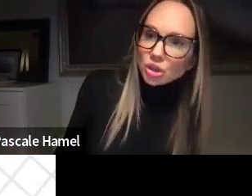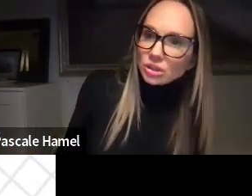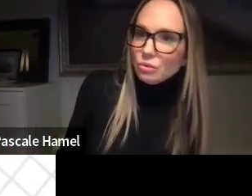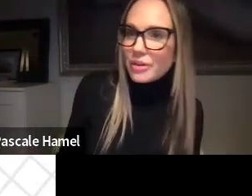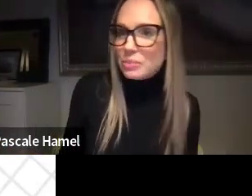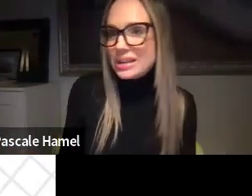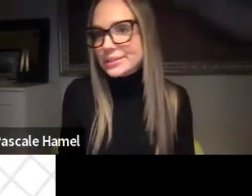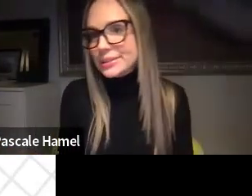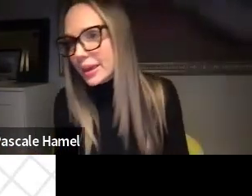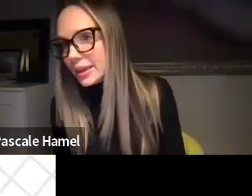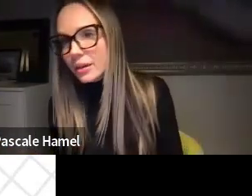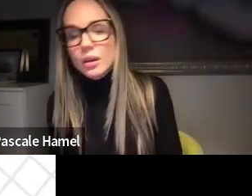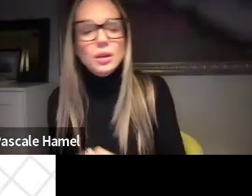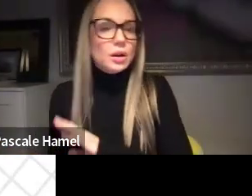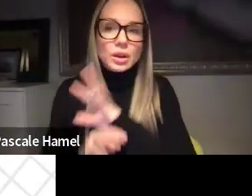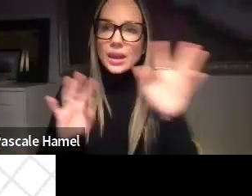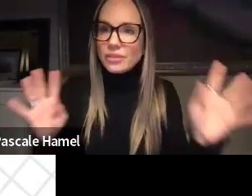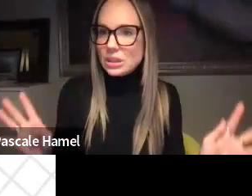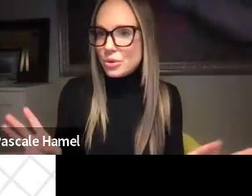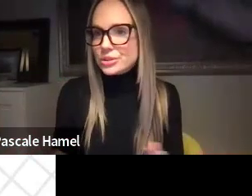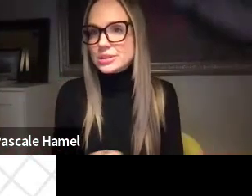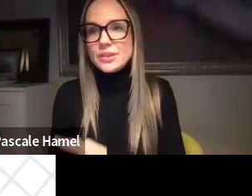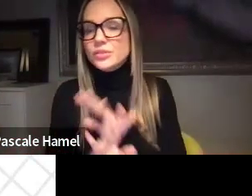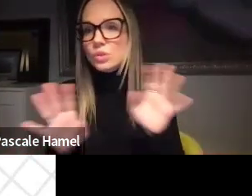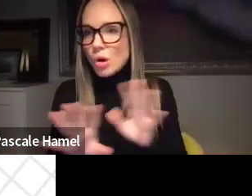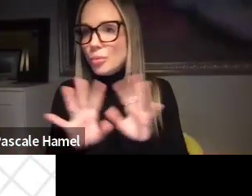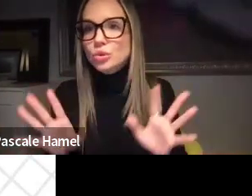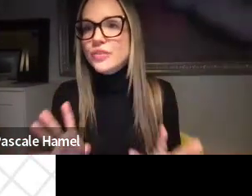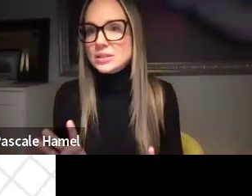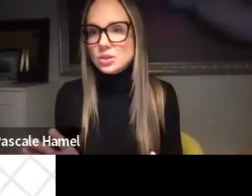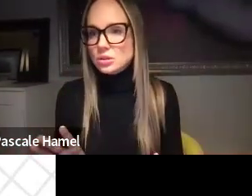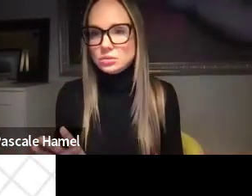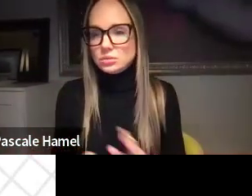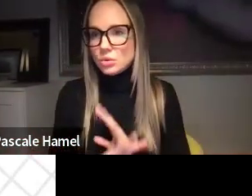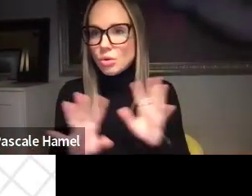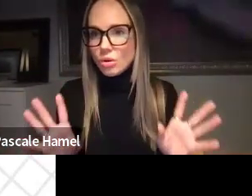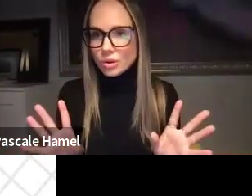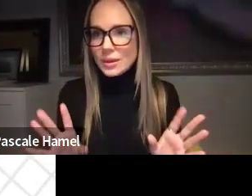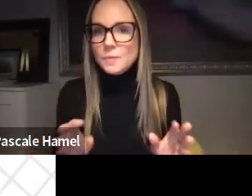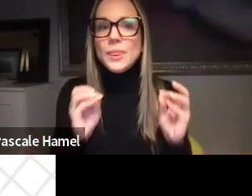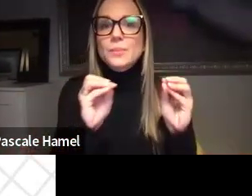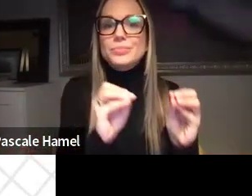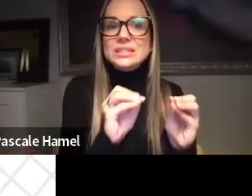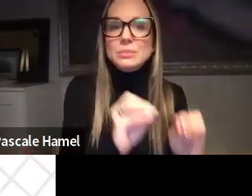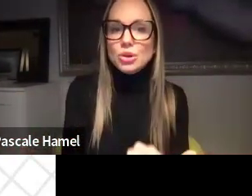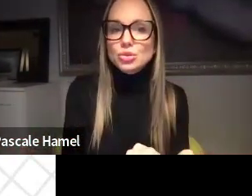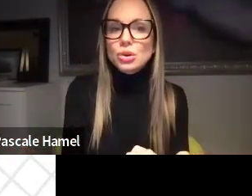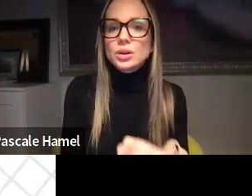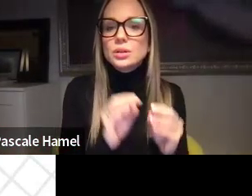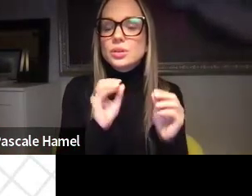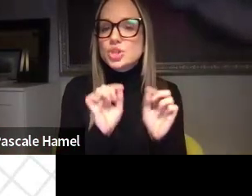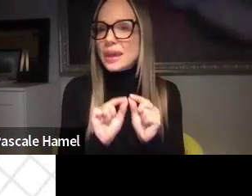le short qui nous fait plaisir, OK, avec des motifs. On peut tout faire ça, là. OK? Mais